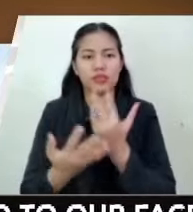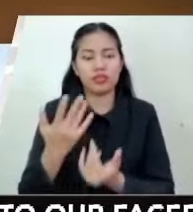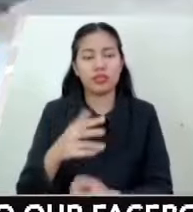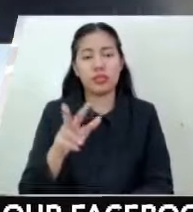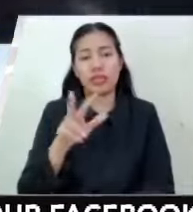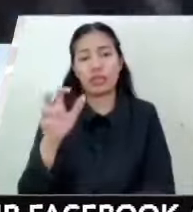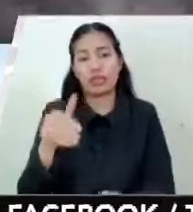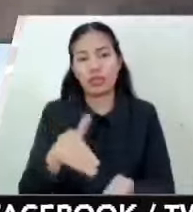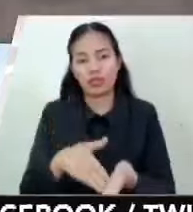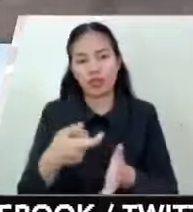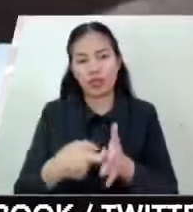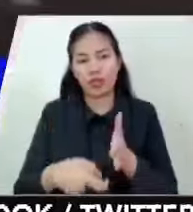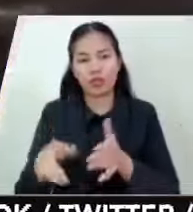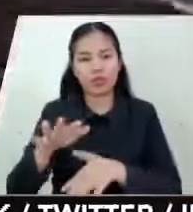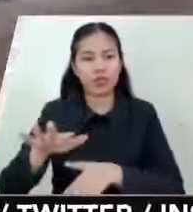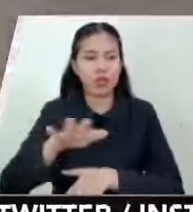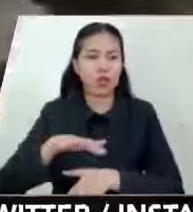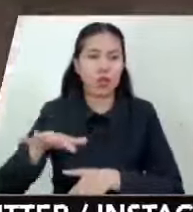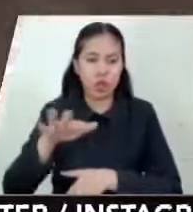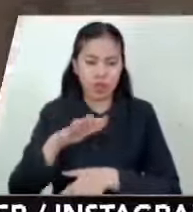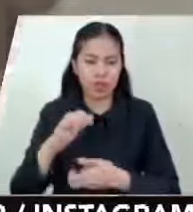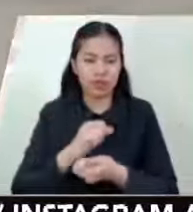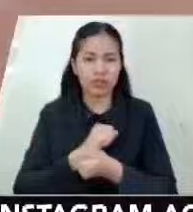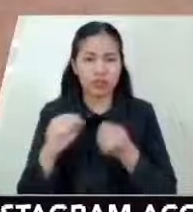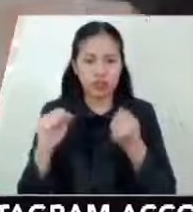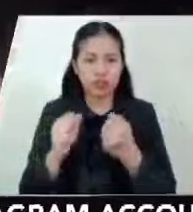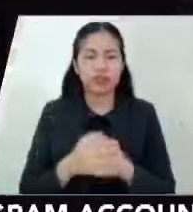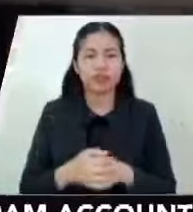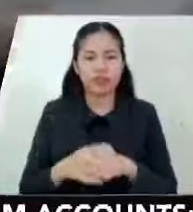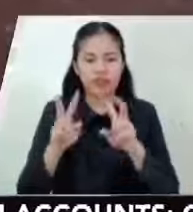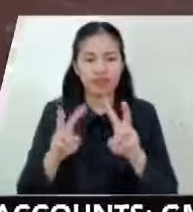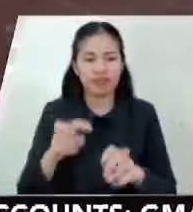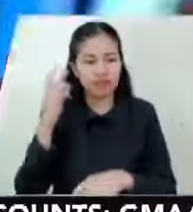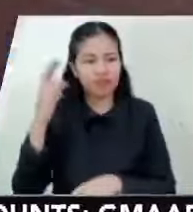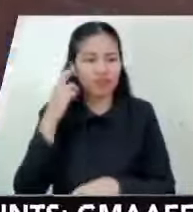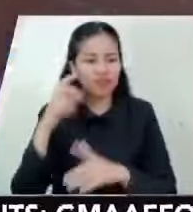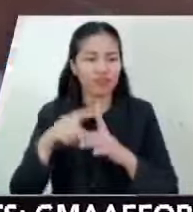ng pinsana. Inaalam pa ang sanhi ng apoy.